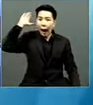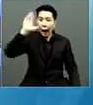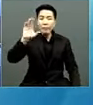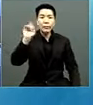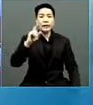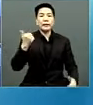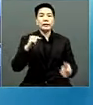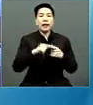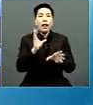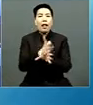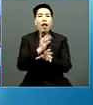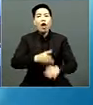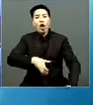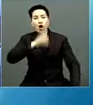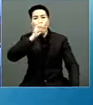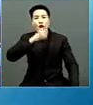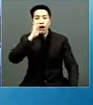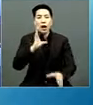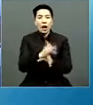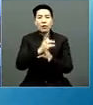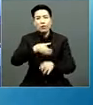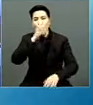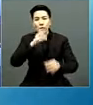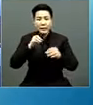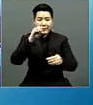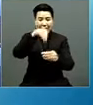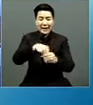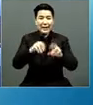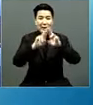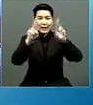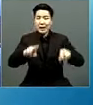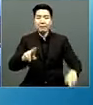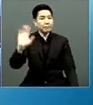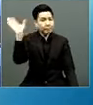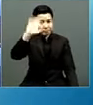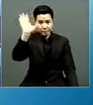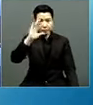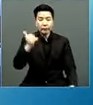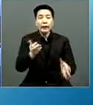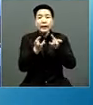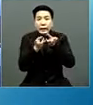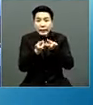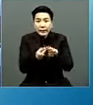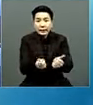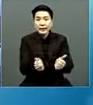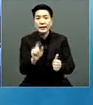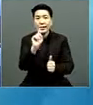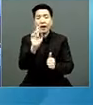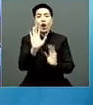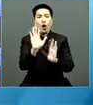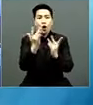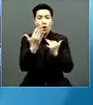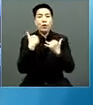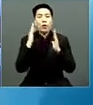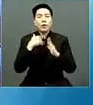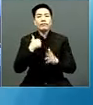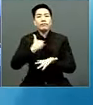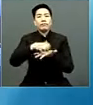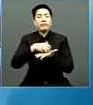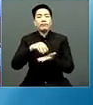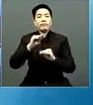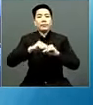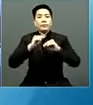โภคสุราเครื่องดื่มที่มีแอลกอฮอล์ในร้านนะครับเดี๋ยวรายละเอียดอะไรอย่างไรเนี่ยนะครับเดี๋ยวคงจะได้มีการนำเรียนเพิ่